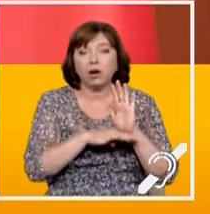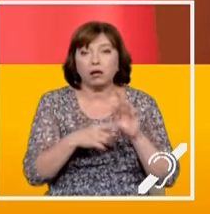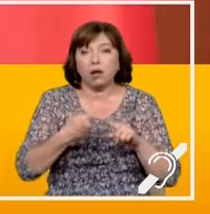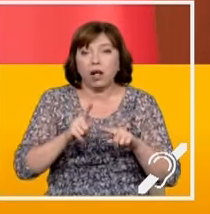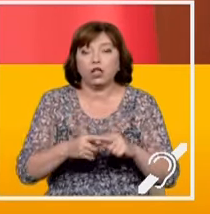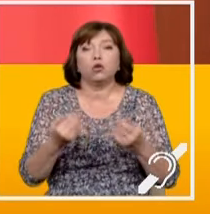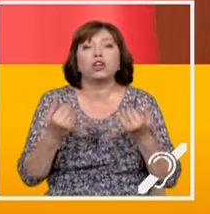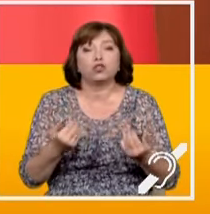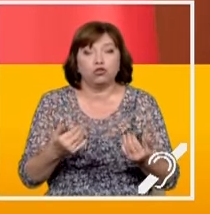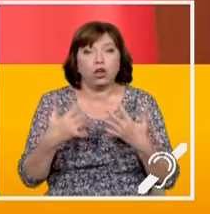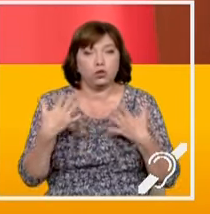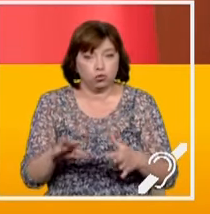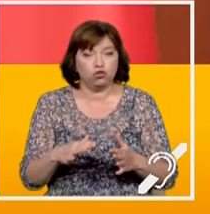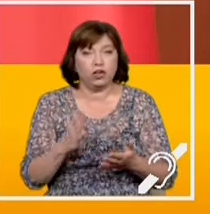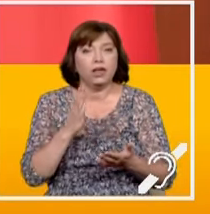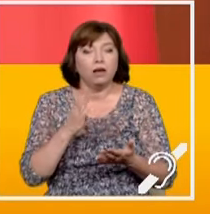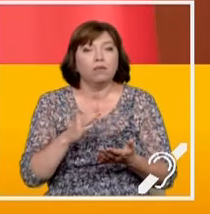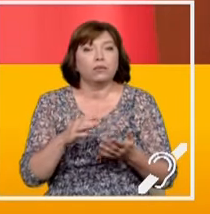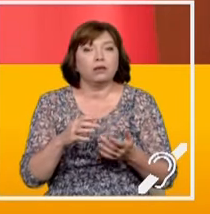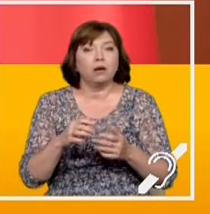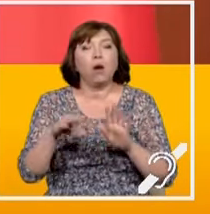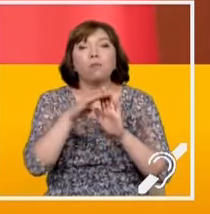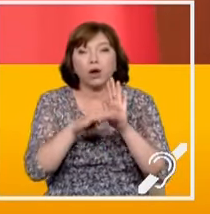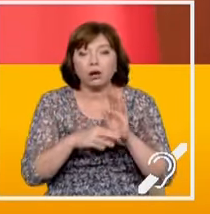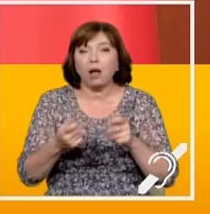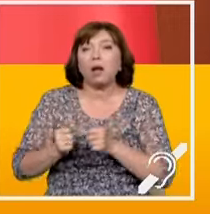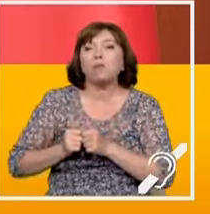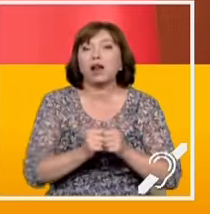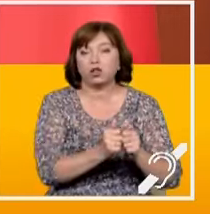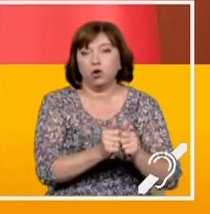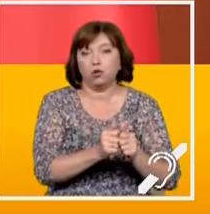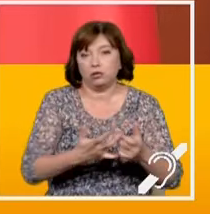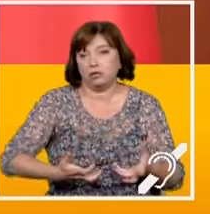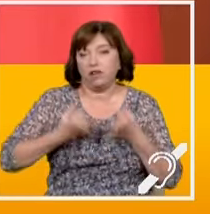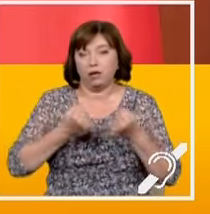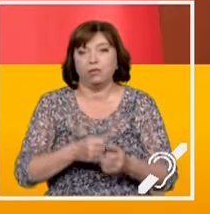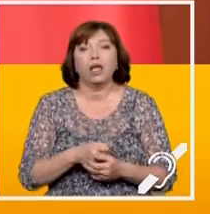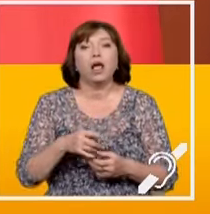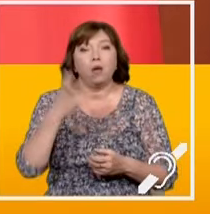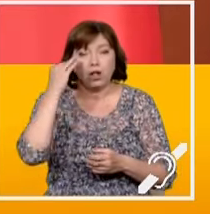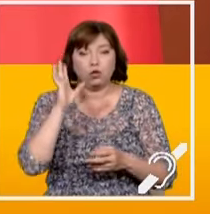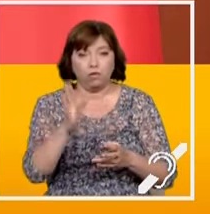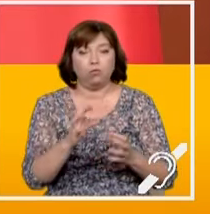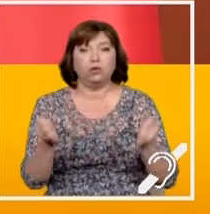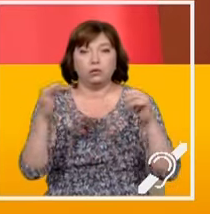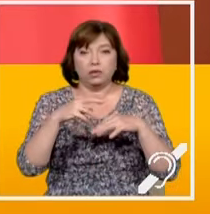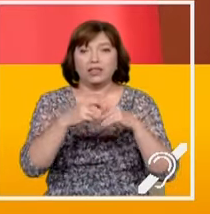acum devine platforma de parteneriat pentru Moldova, se va întruni în 17